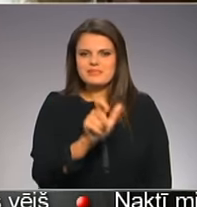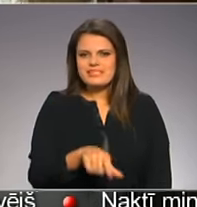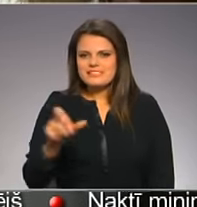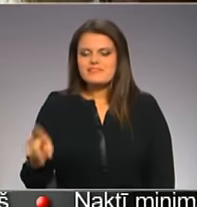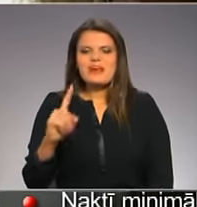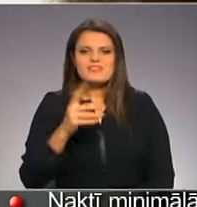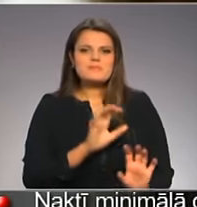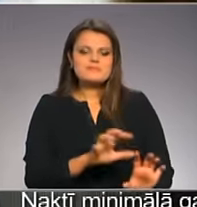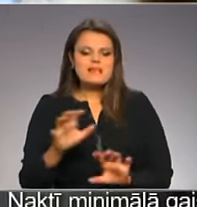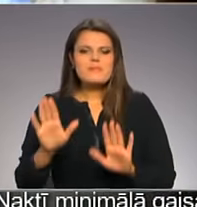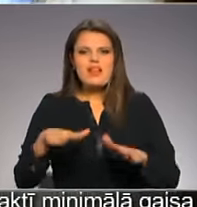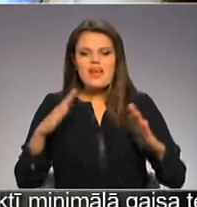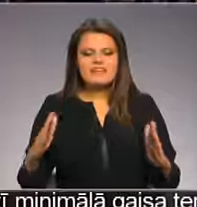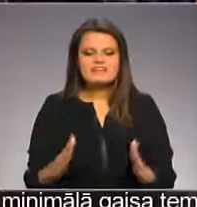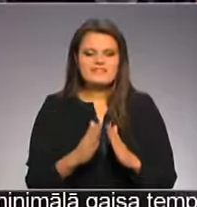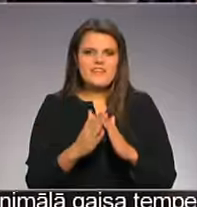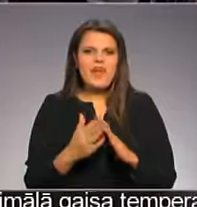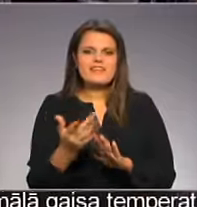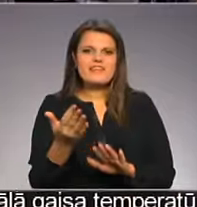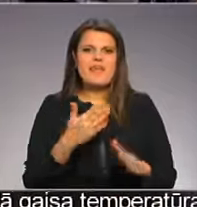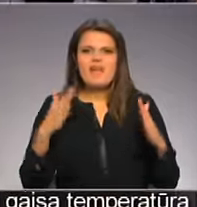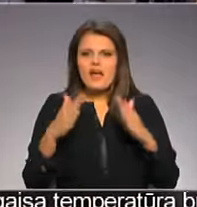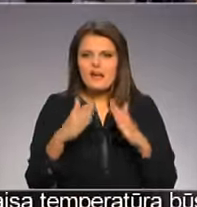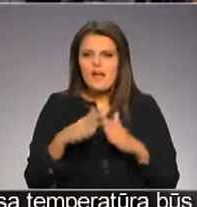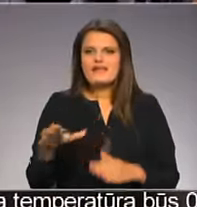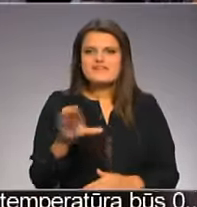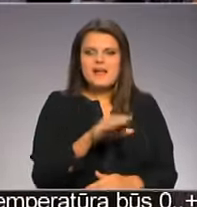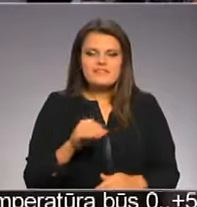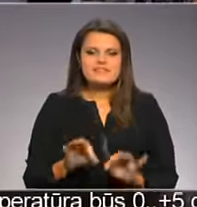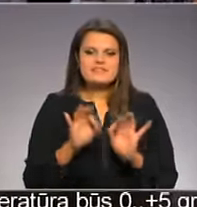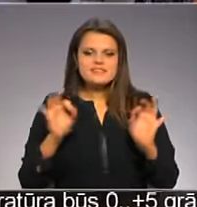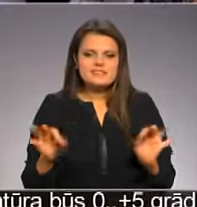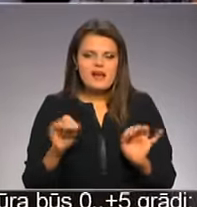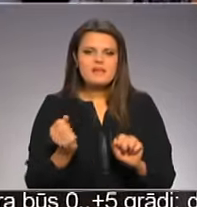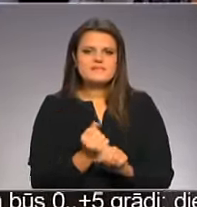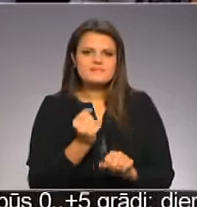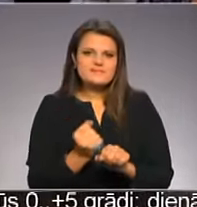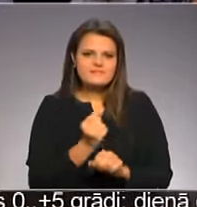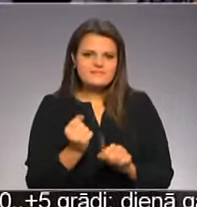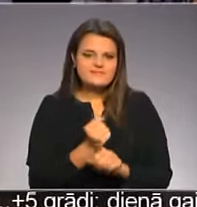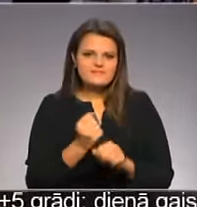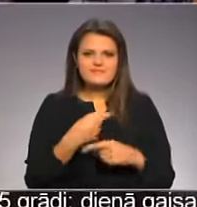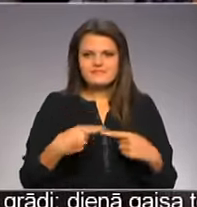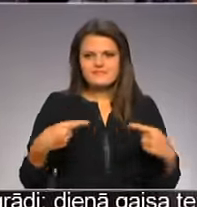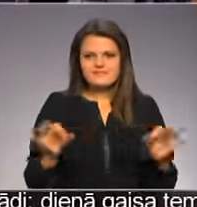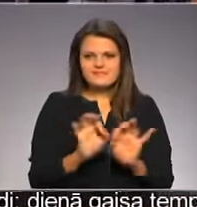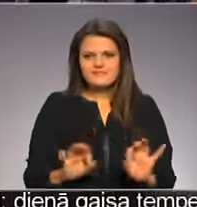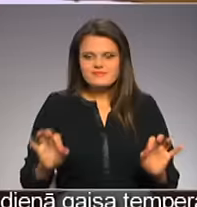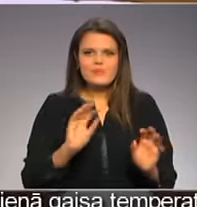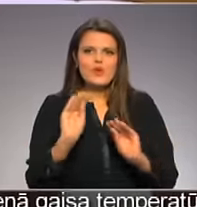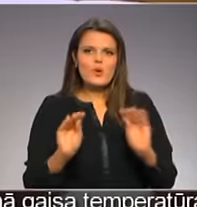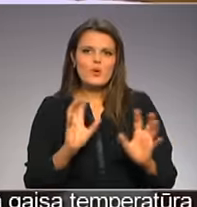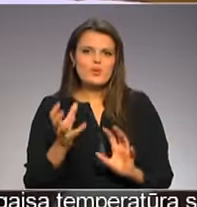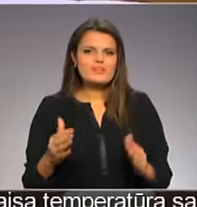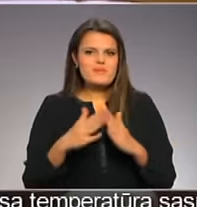vispirms jāprūpējas, lai svētki ienāktu mājās. Tāpēc visi ķeras pie saulīšu un puzuru darināšanas. Rotāt